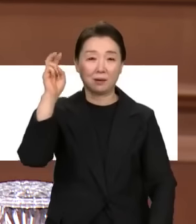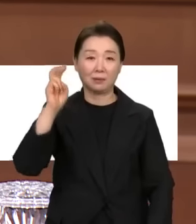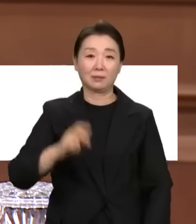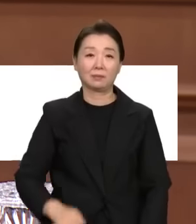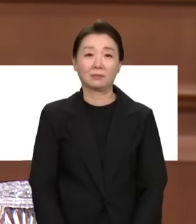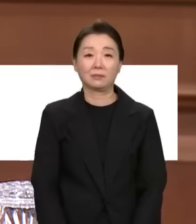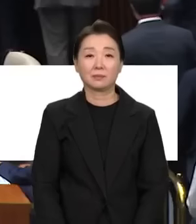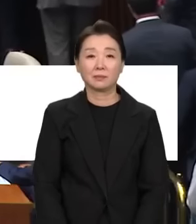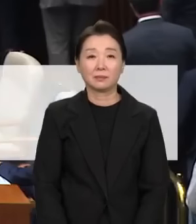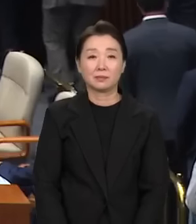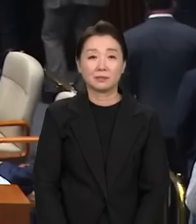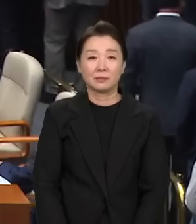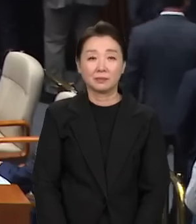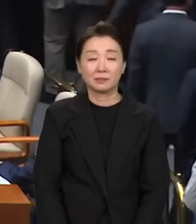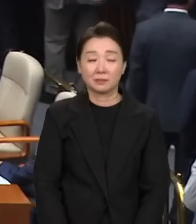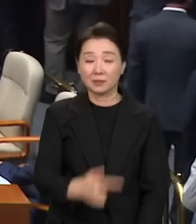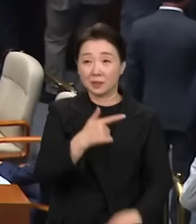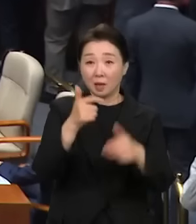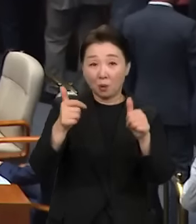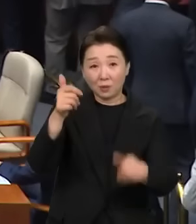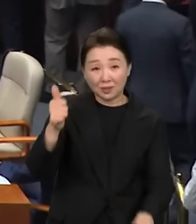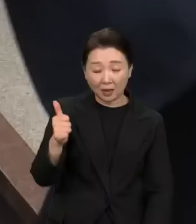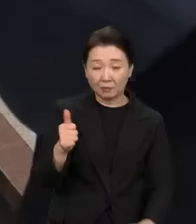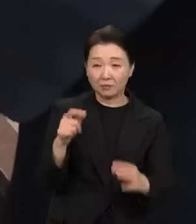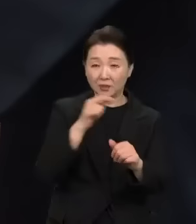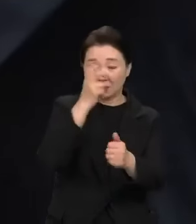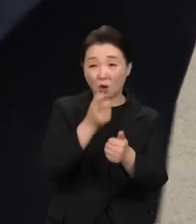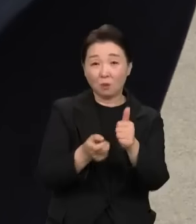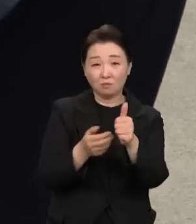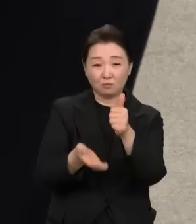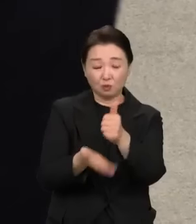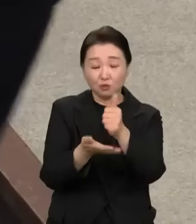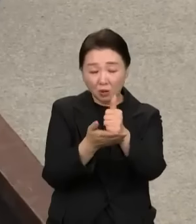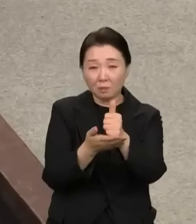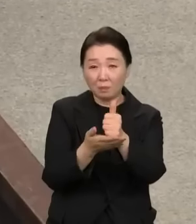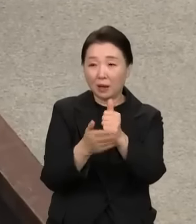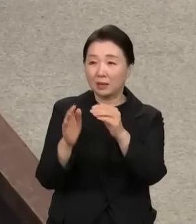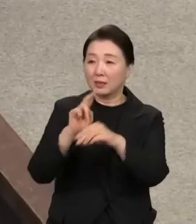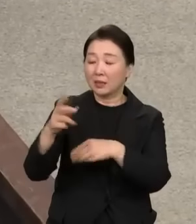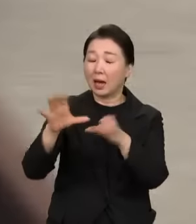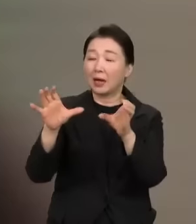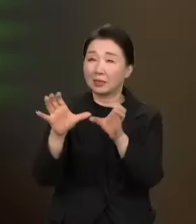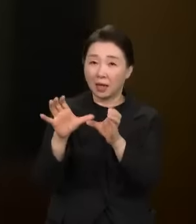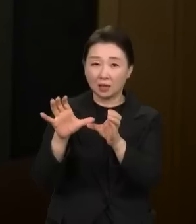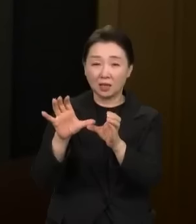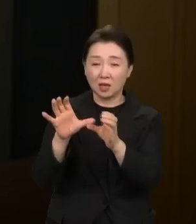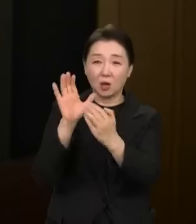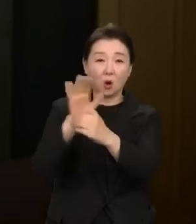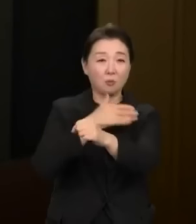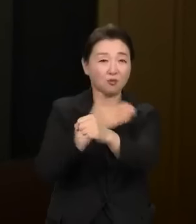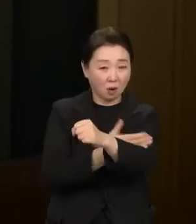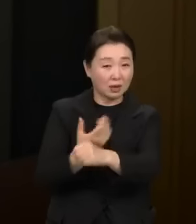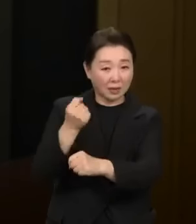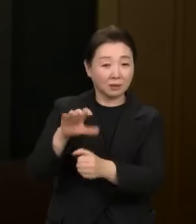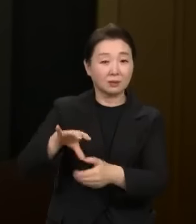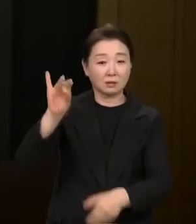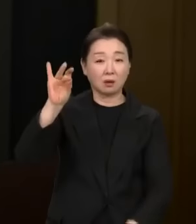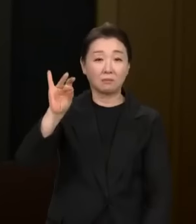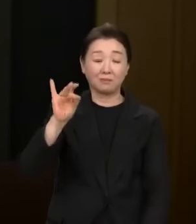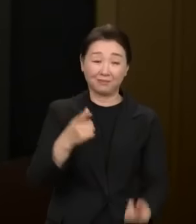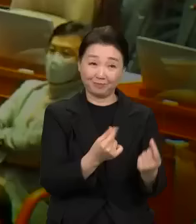정하고 있습니다. 대법원장이 특검을 추천하고 야당이 비토권을 갖는 방식은 처음입니다. 하지만 유사한